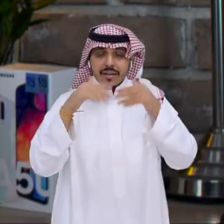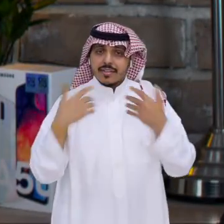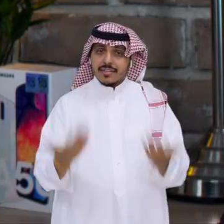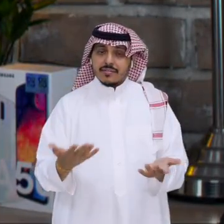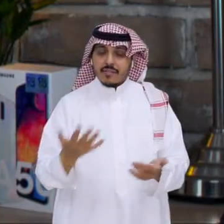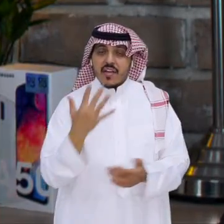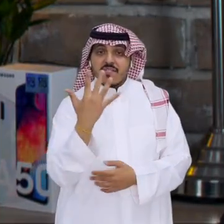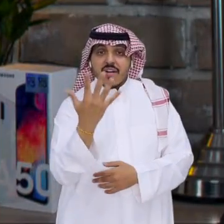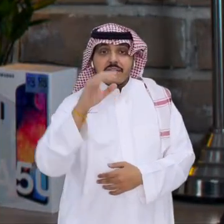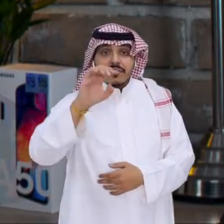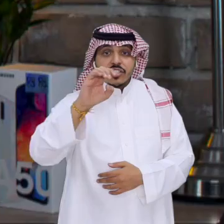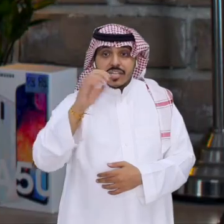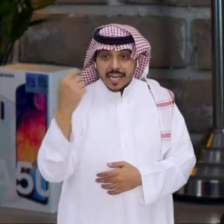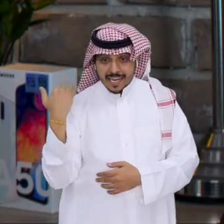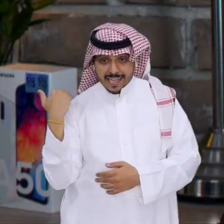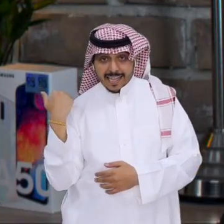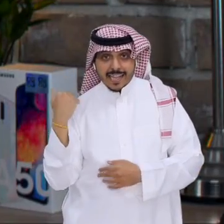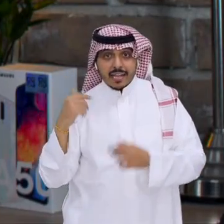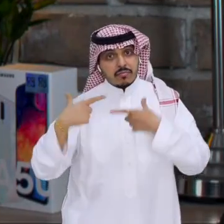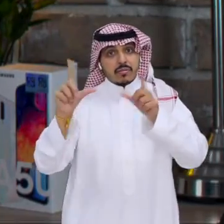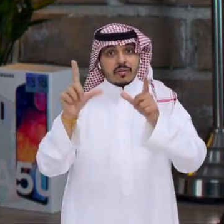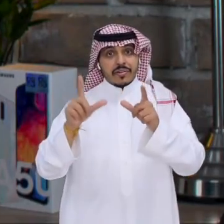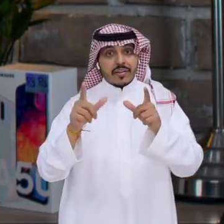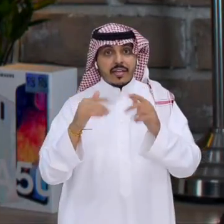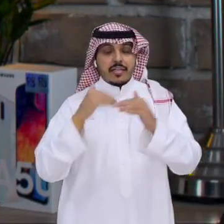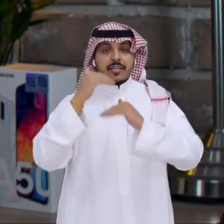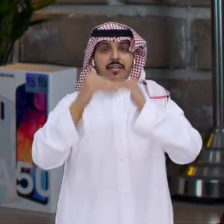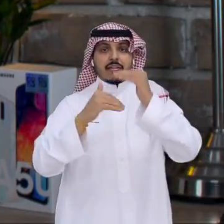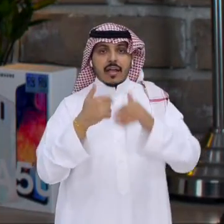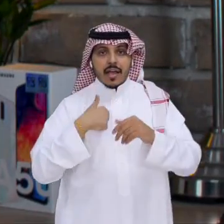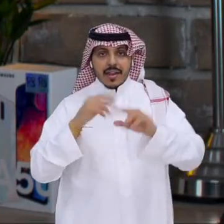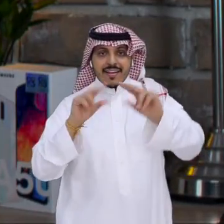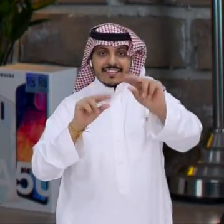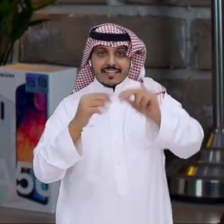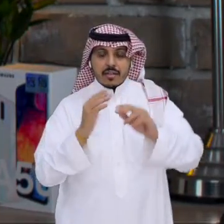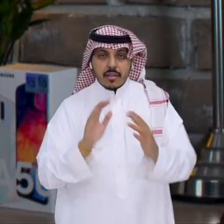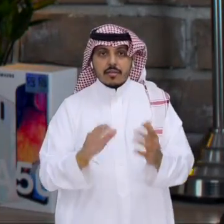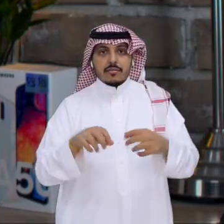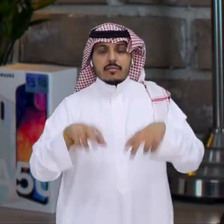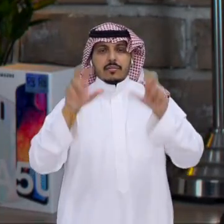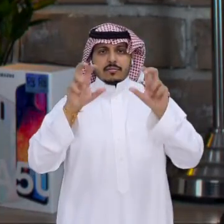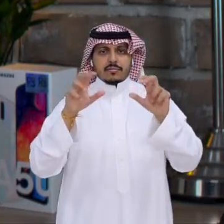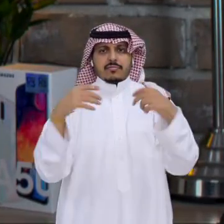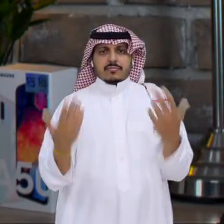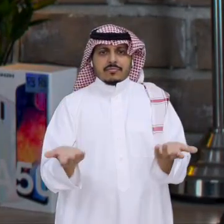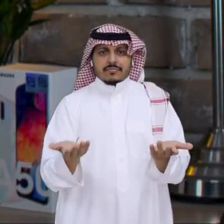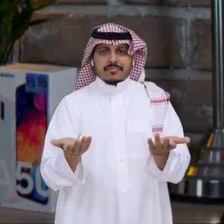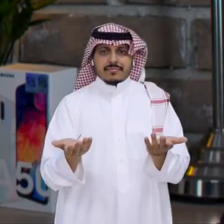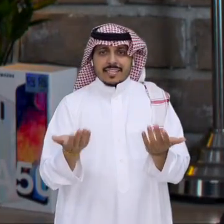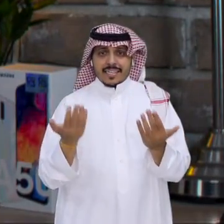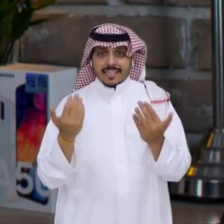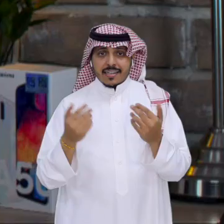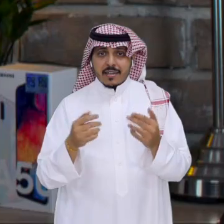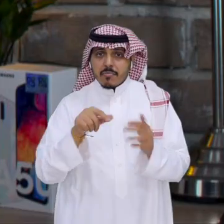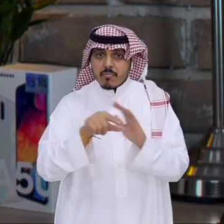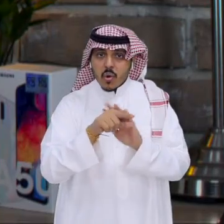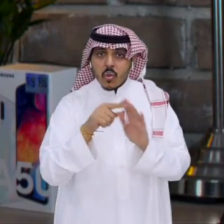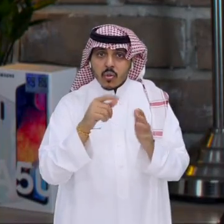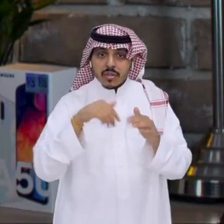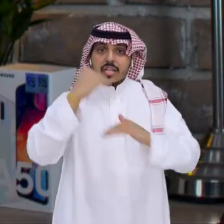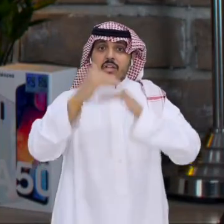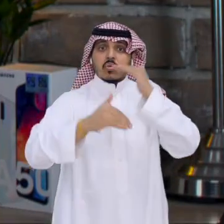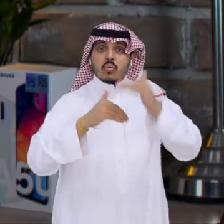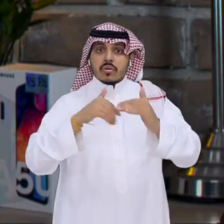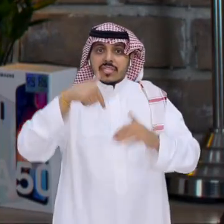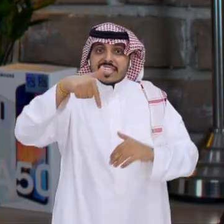5G هو آخرتها، والـ 5G يحصل على ترقيات وما ترقيات. انصدمت زيكم من الخبر. هل الموضوع لابتكار الـ 6G شيء نقدر